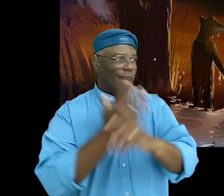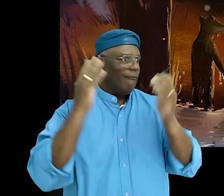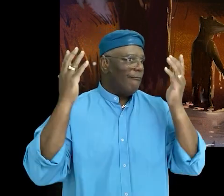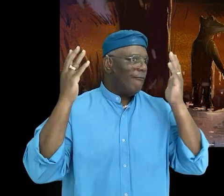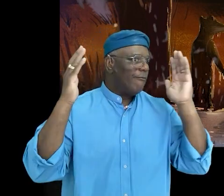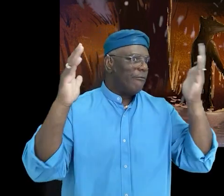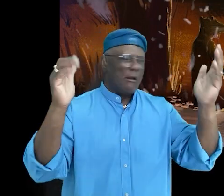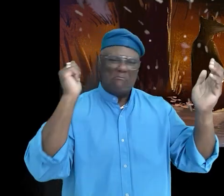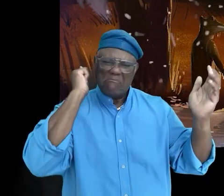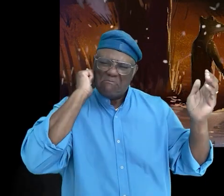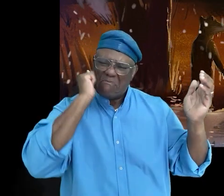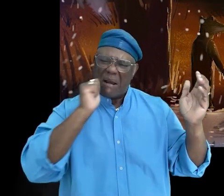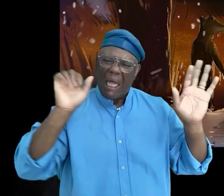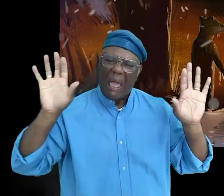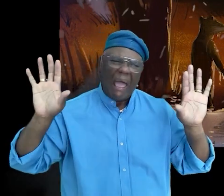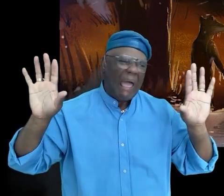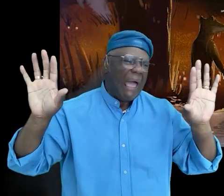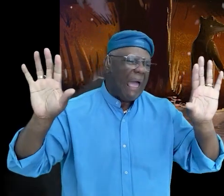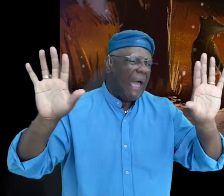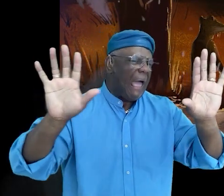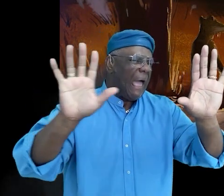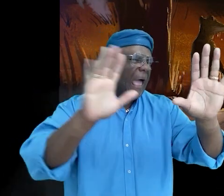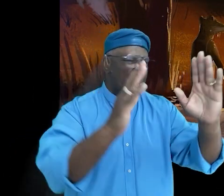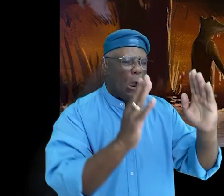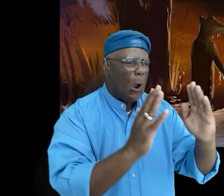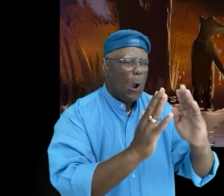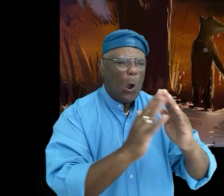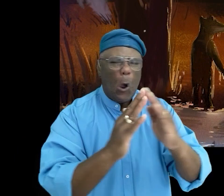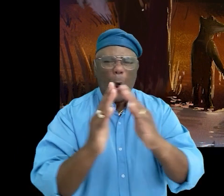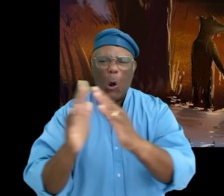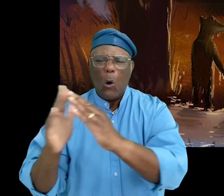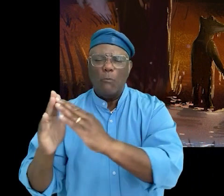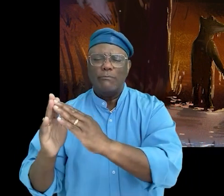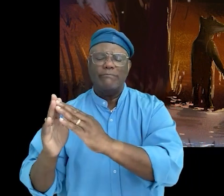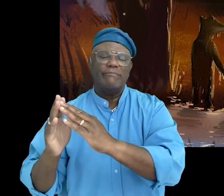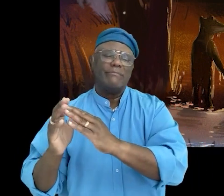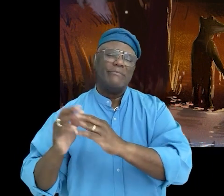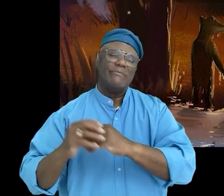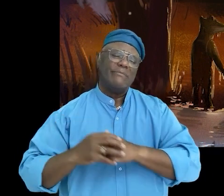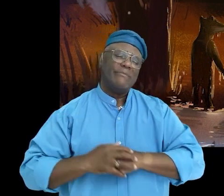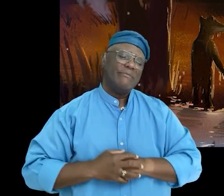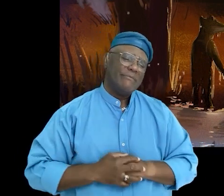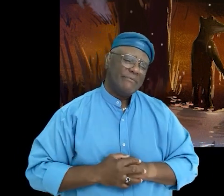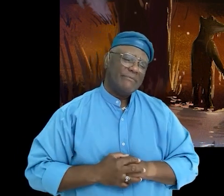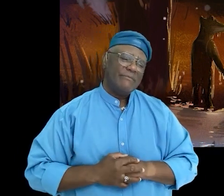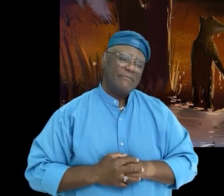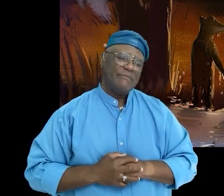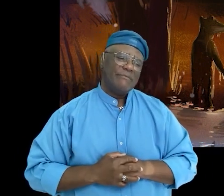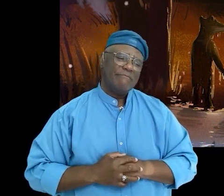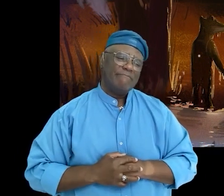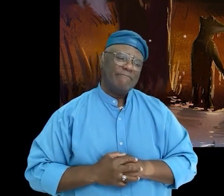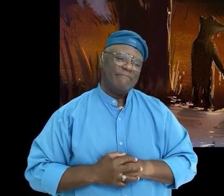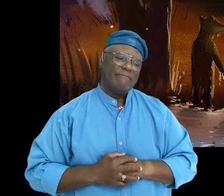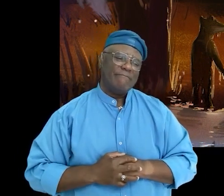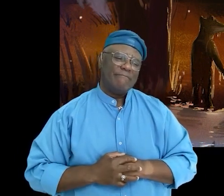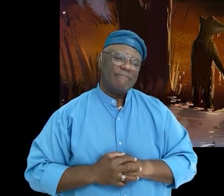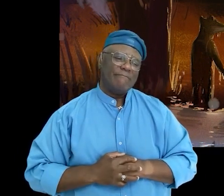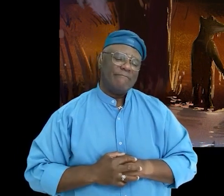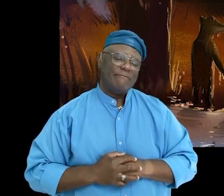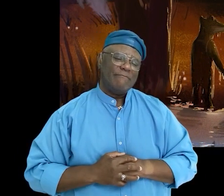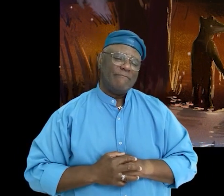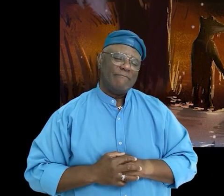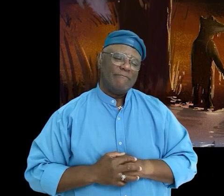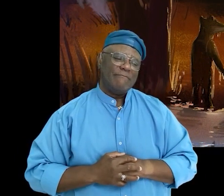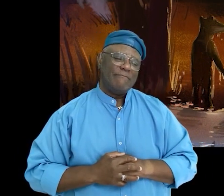a welon nhw oedd olion siarcol du, o'r hyn a ddi, unwaith y goed iddyn nhw.